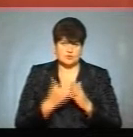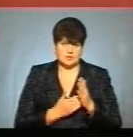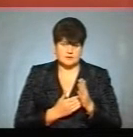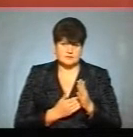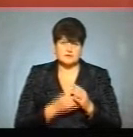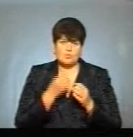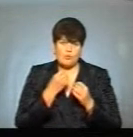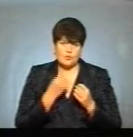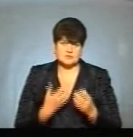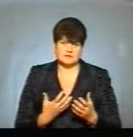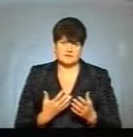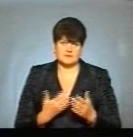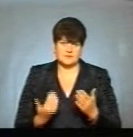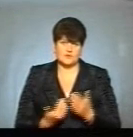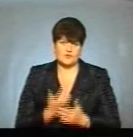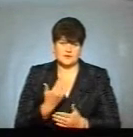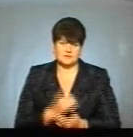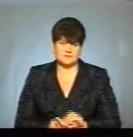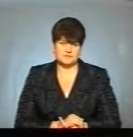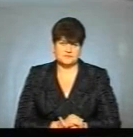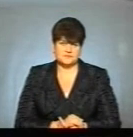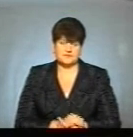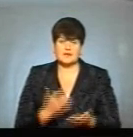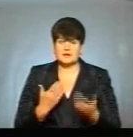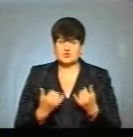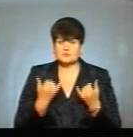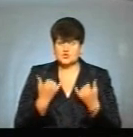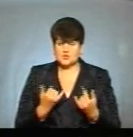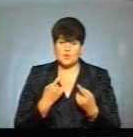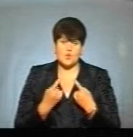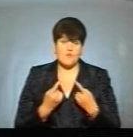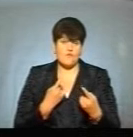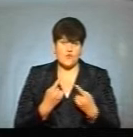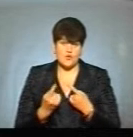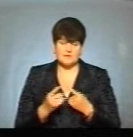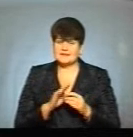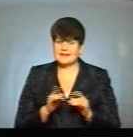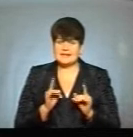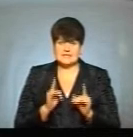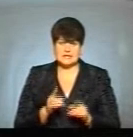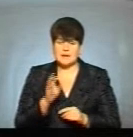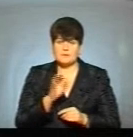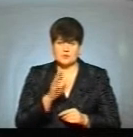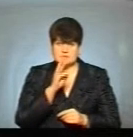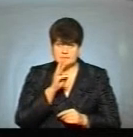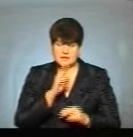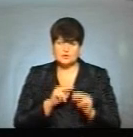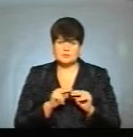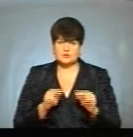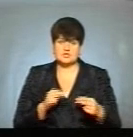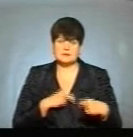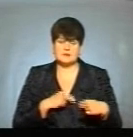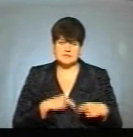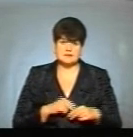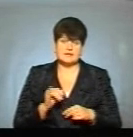з позитивними новинами? Якщо ми сьогодні говоримо не тільки про заробітну плату педагогічних працівників,